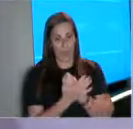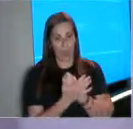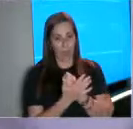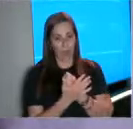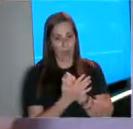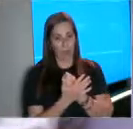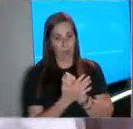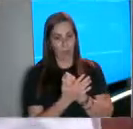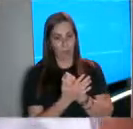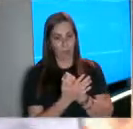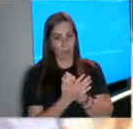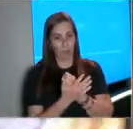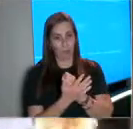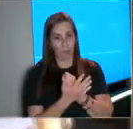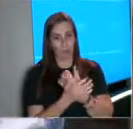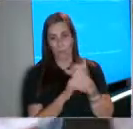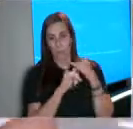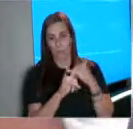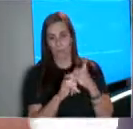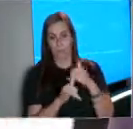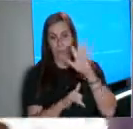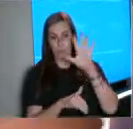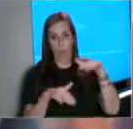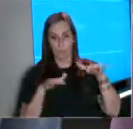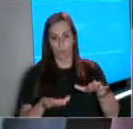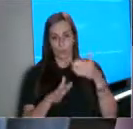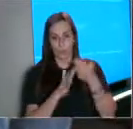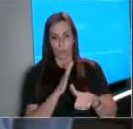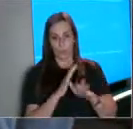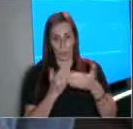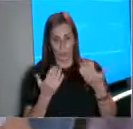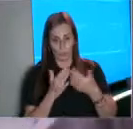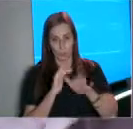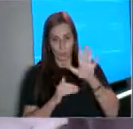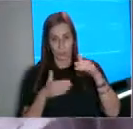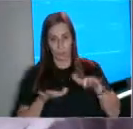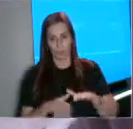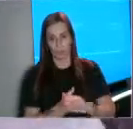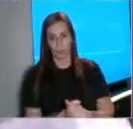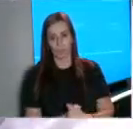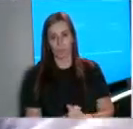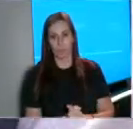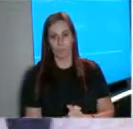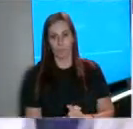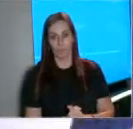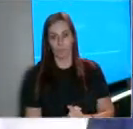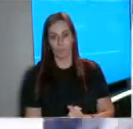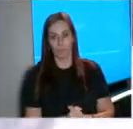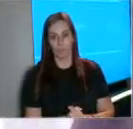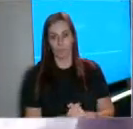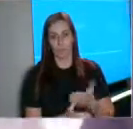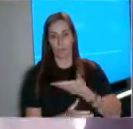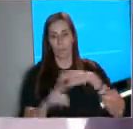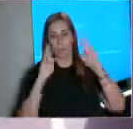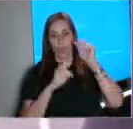להוציא, להביא איתו עוד איזה 5 מנדטים שחסרים לו, כמה חסרים לו? 5? כן. להוציא את זה